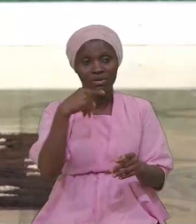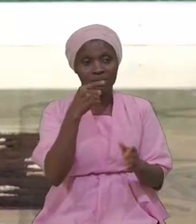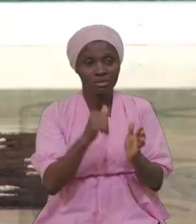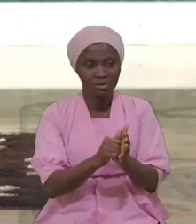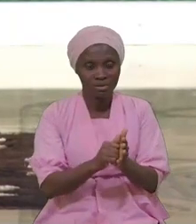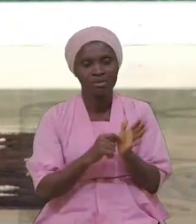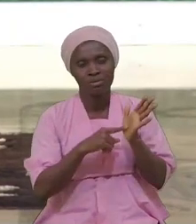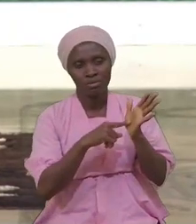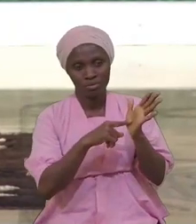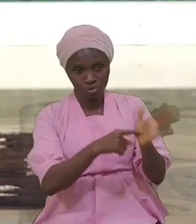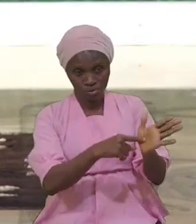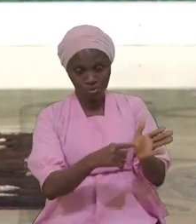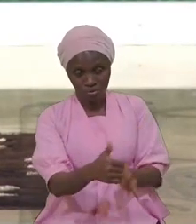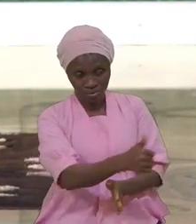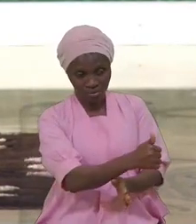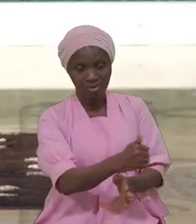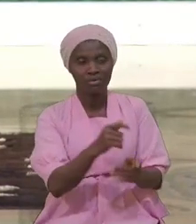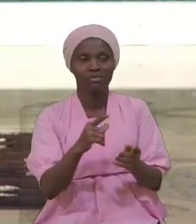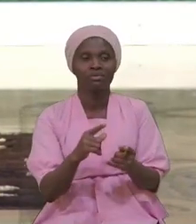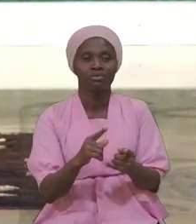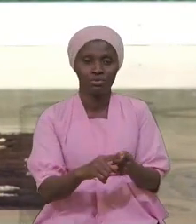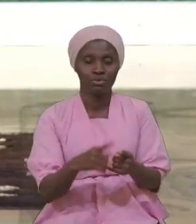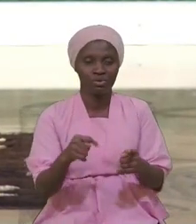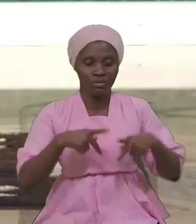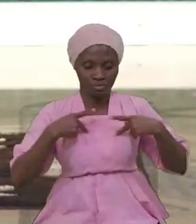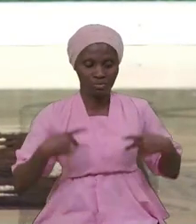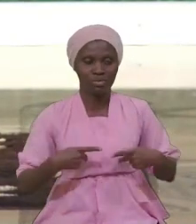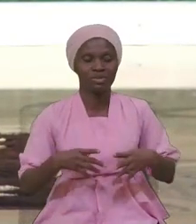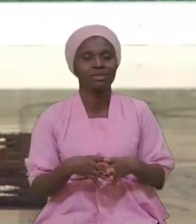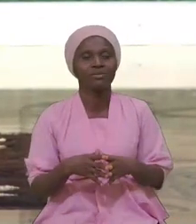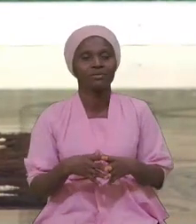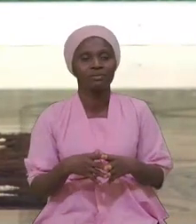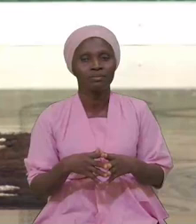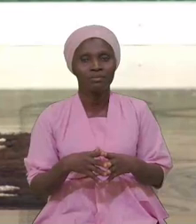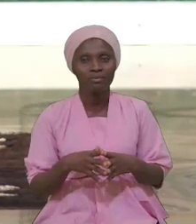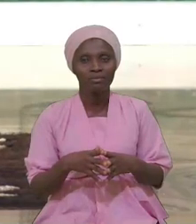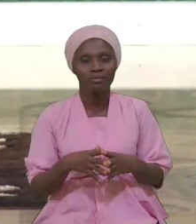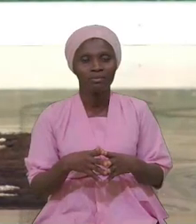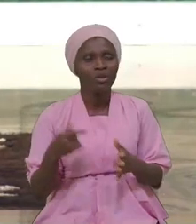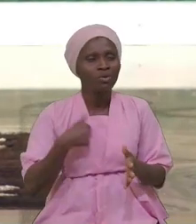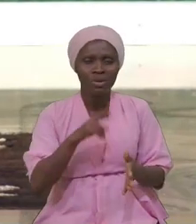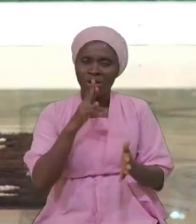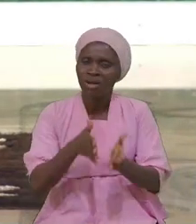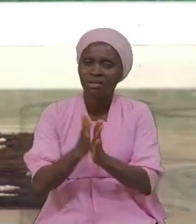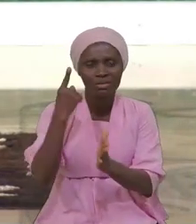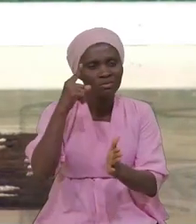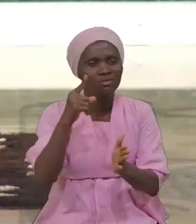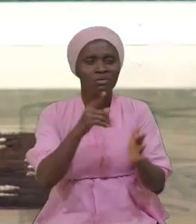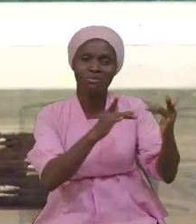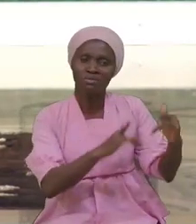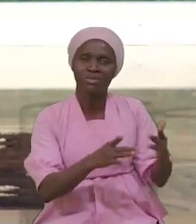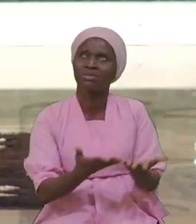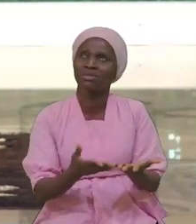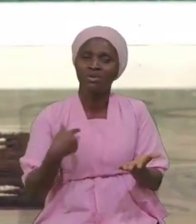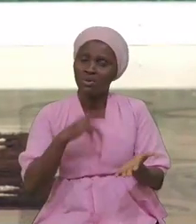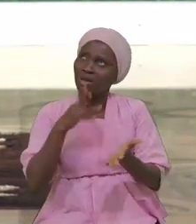vous montrer au sacrificateur. Nous demandons ta miséricorde, nous